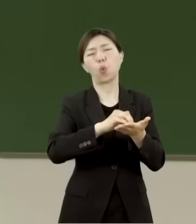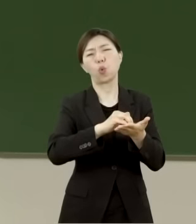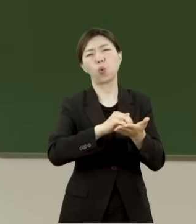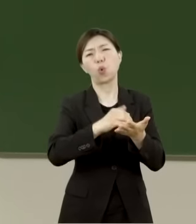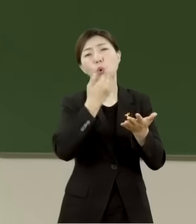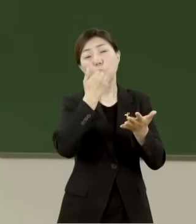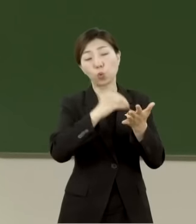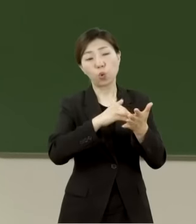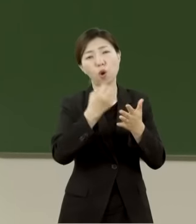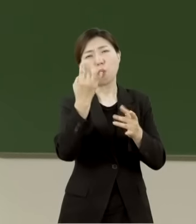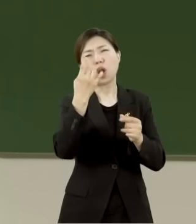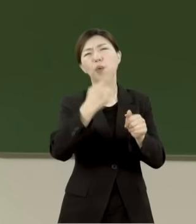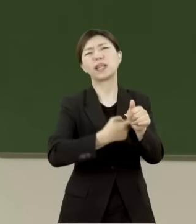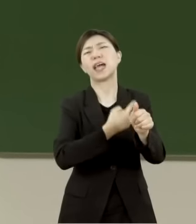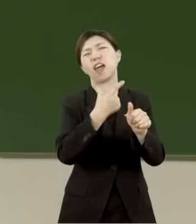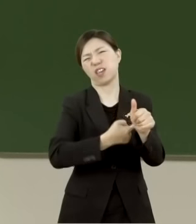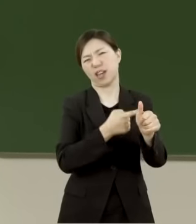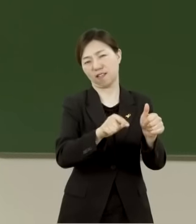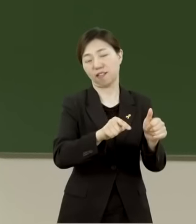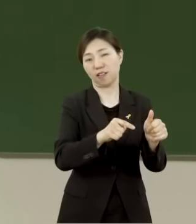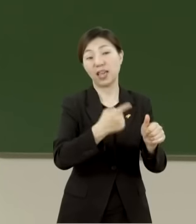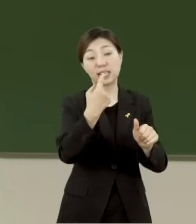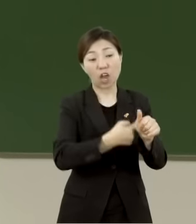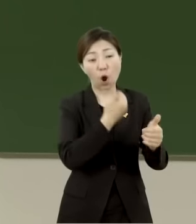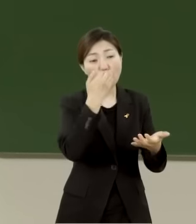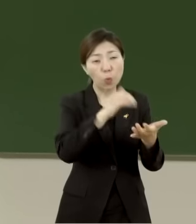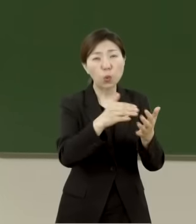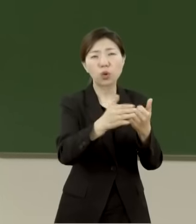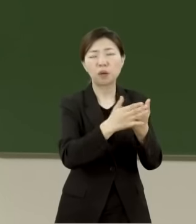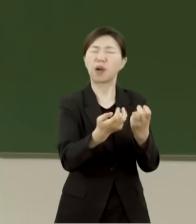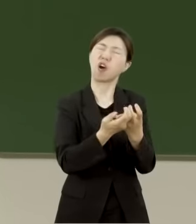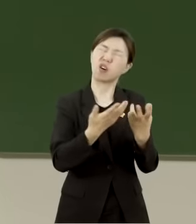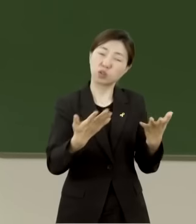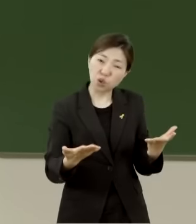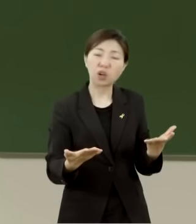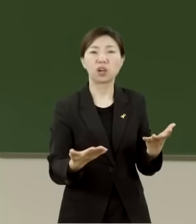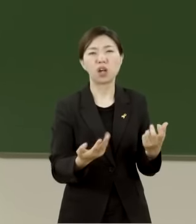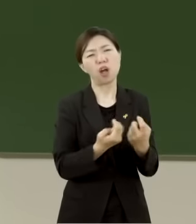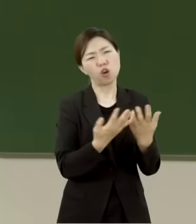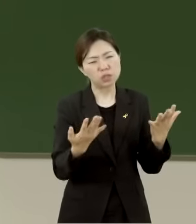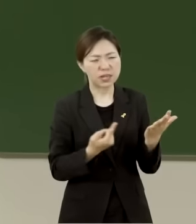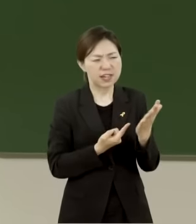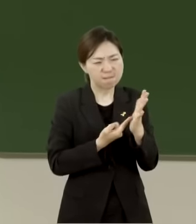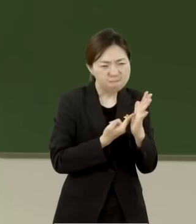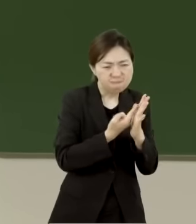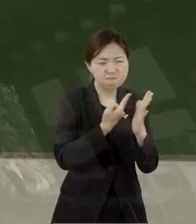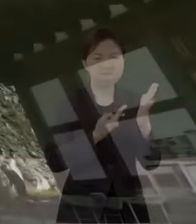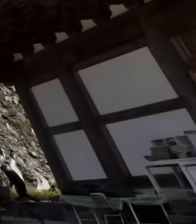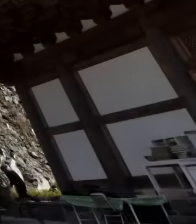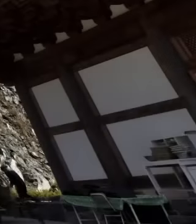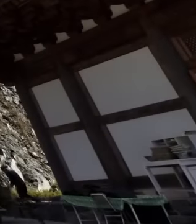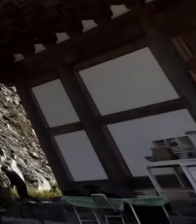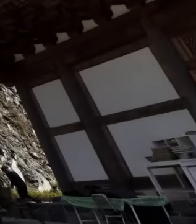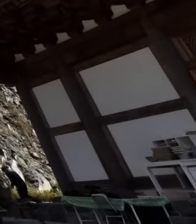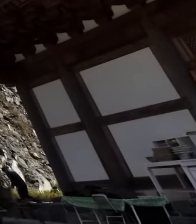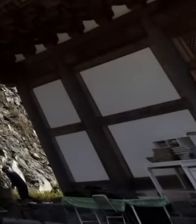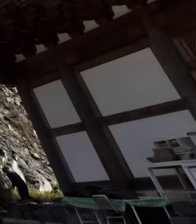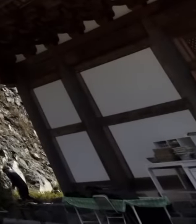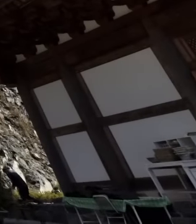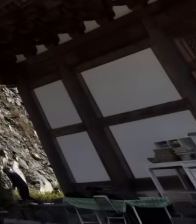자연석이 때문에 돌 상태가 원래 그래서 이렇게 조각을 정성껏 했지만 다